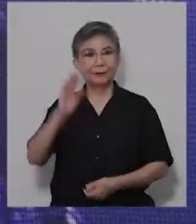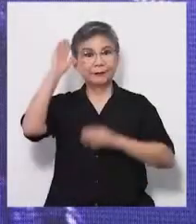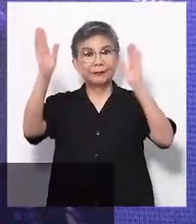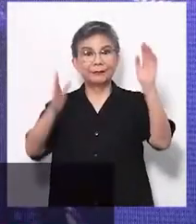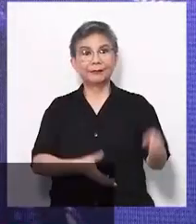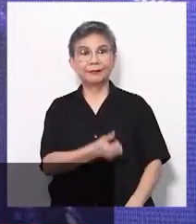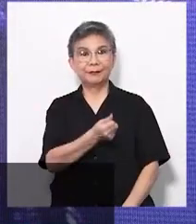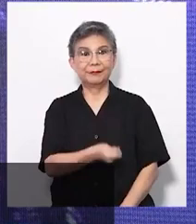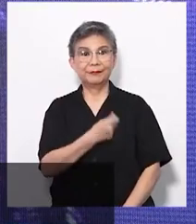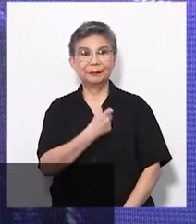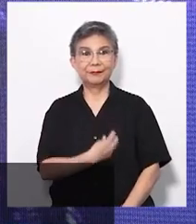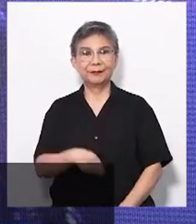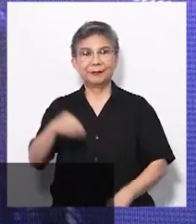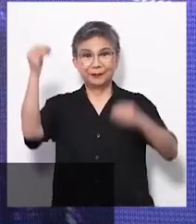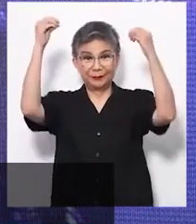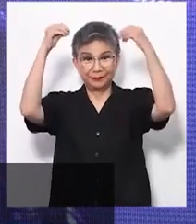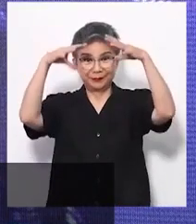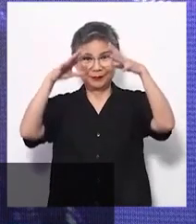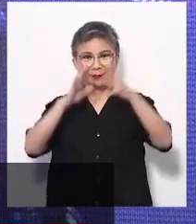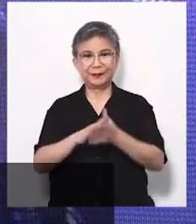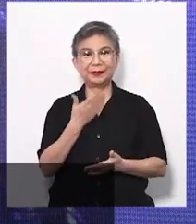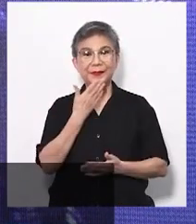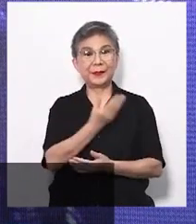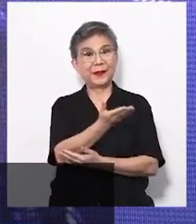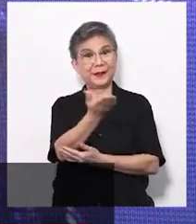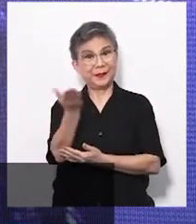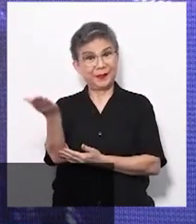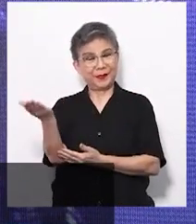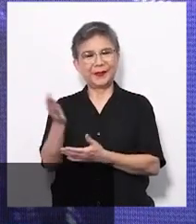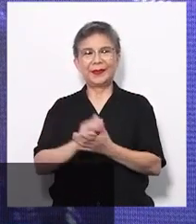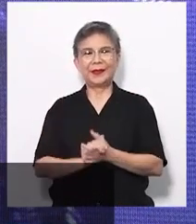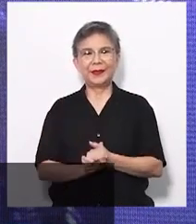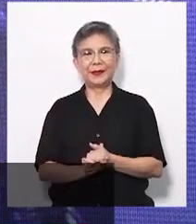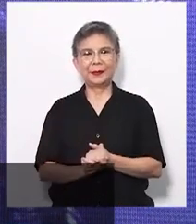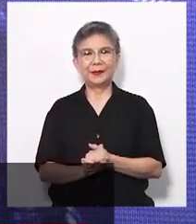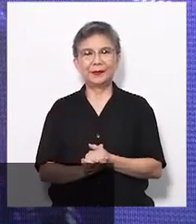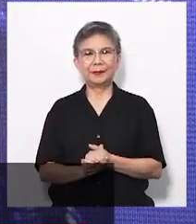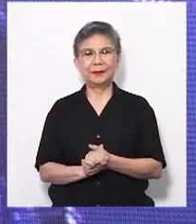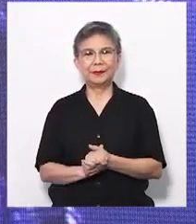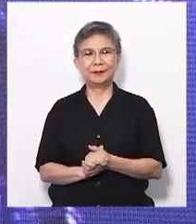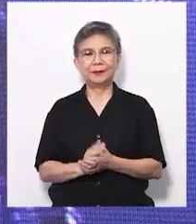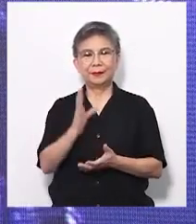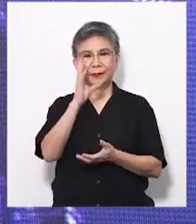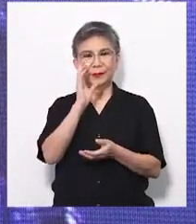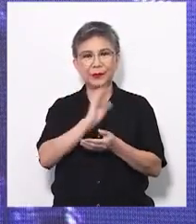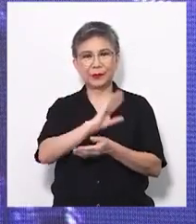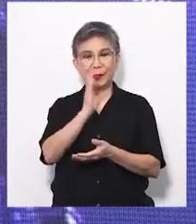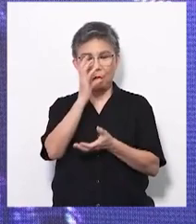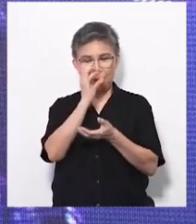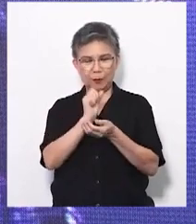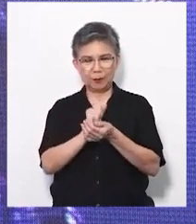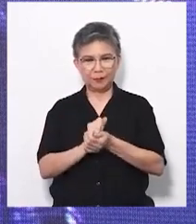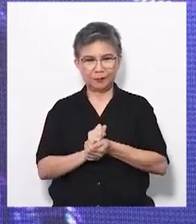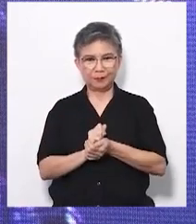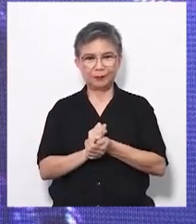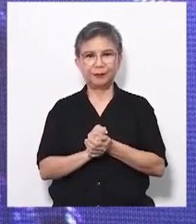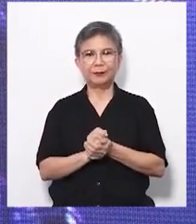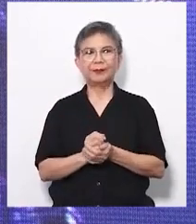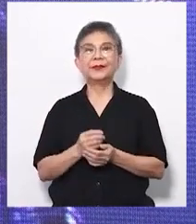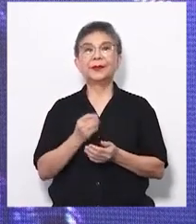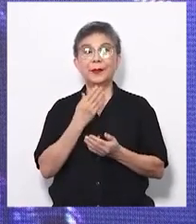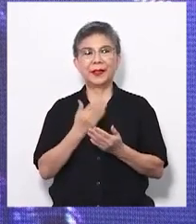Assalamualaikum warahmatullahi wabarakatuh salam sejahtera bagi kita semua Shalom Om